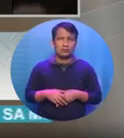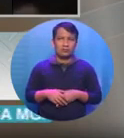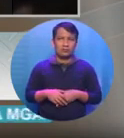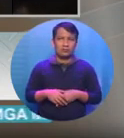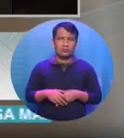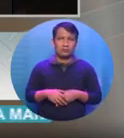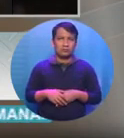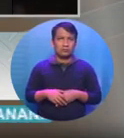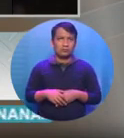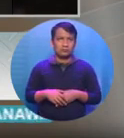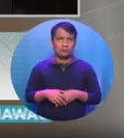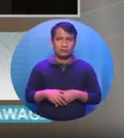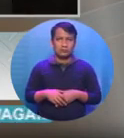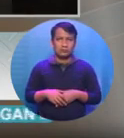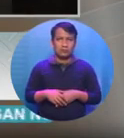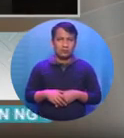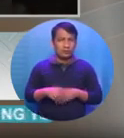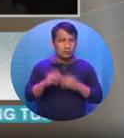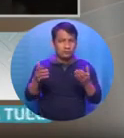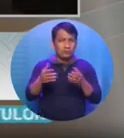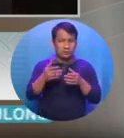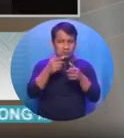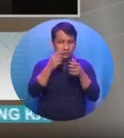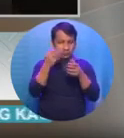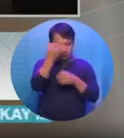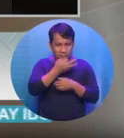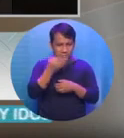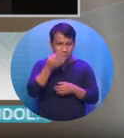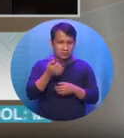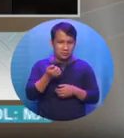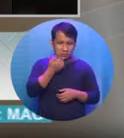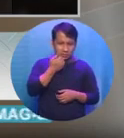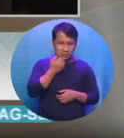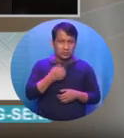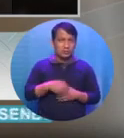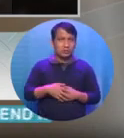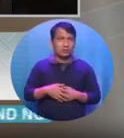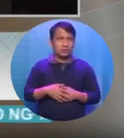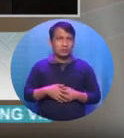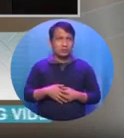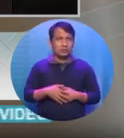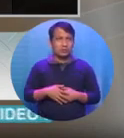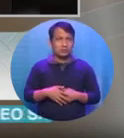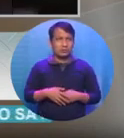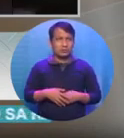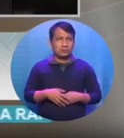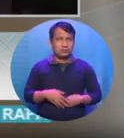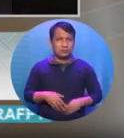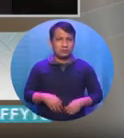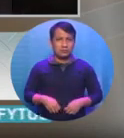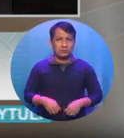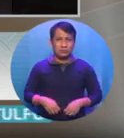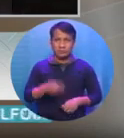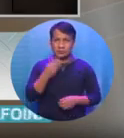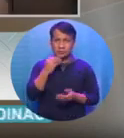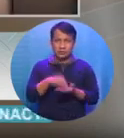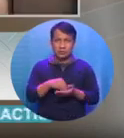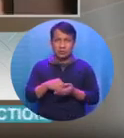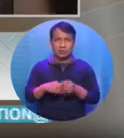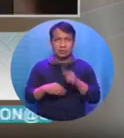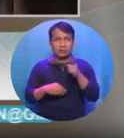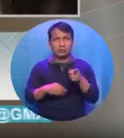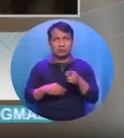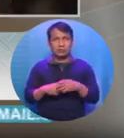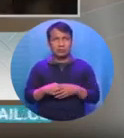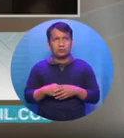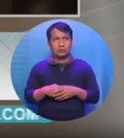nang inano nila. Parang wala na kong mukha na nakikita sa kanila. Okay, sir, ngayon naman, magmensahe ka sa